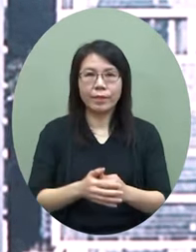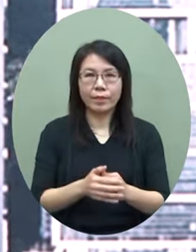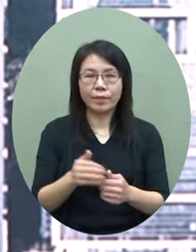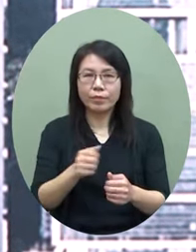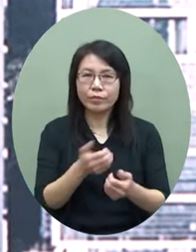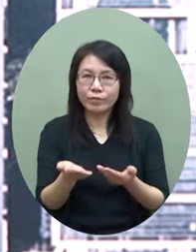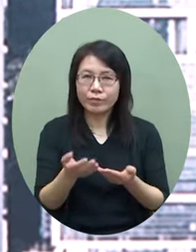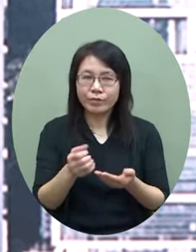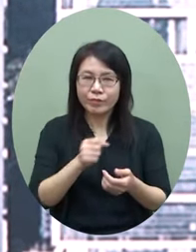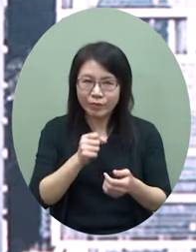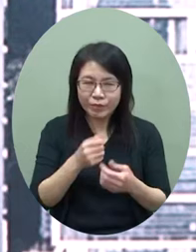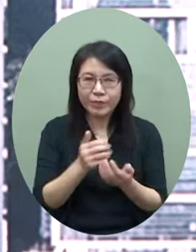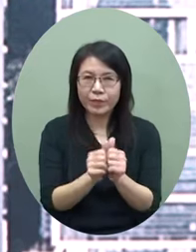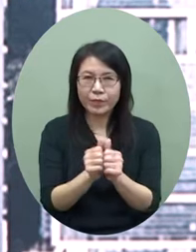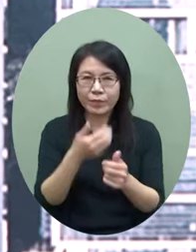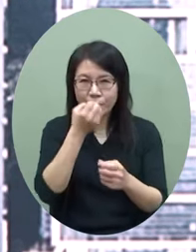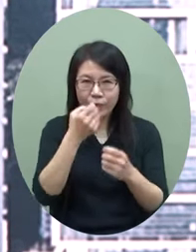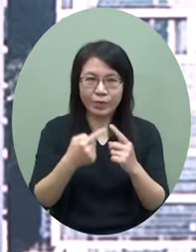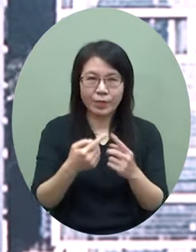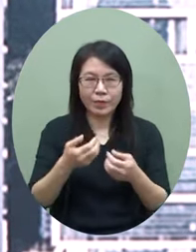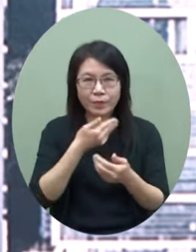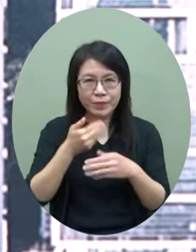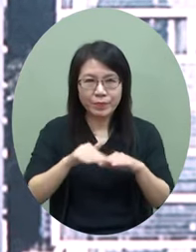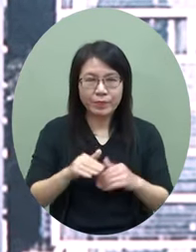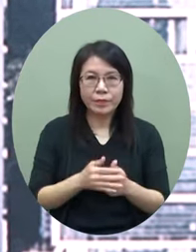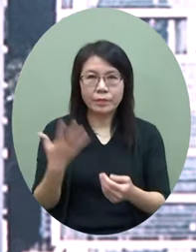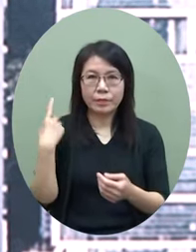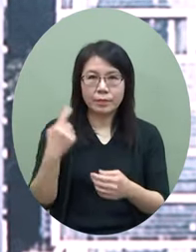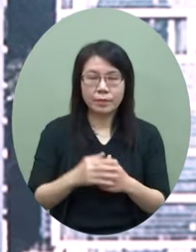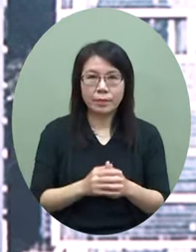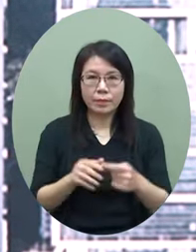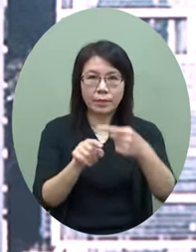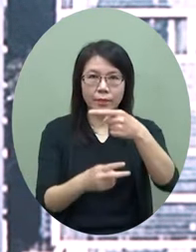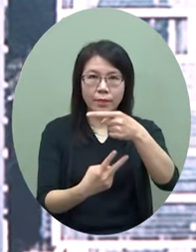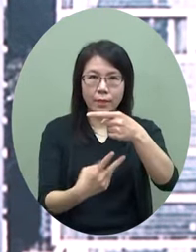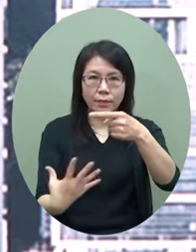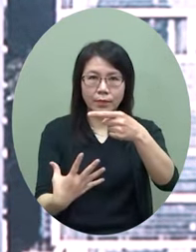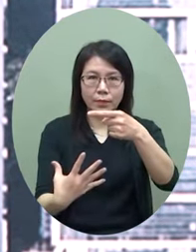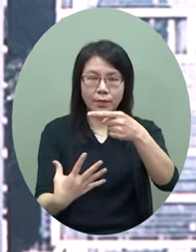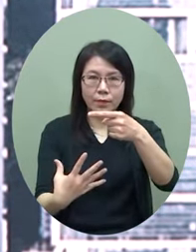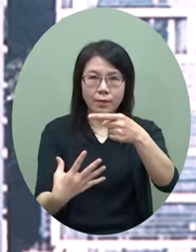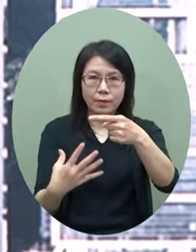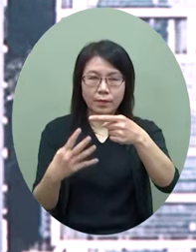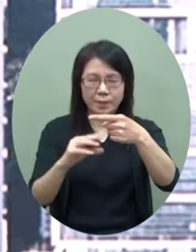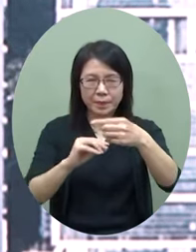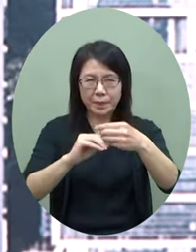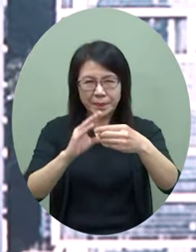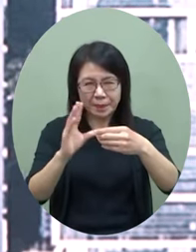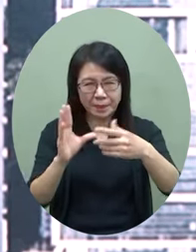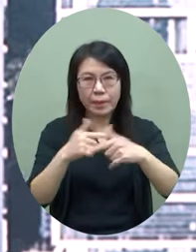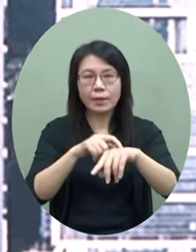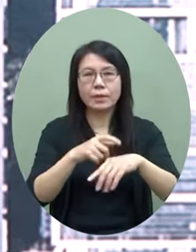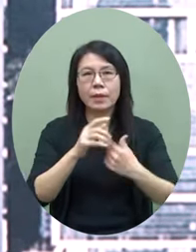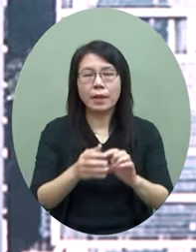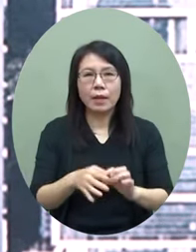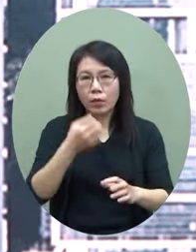媒朋友 各位香港市民 早晨昨天1月25日的凌晨零時特區